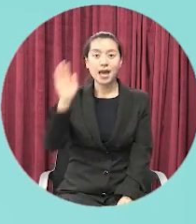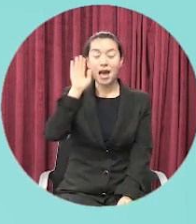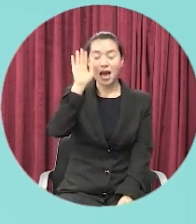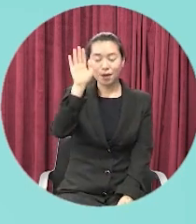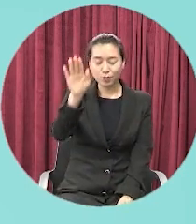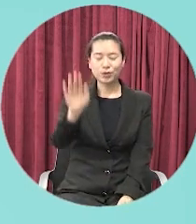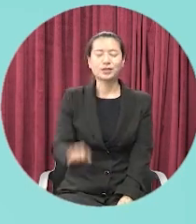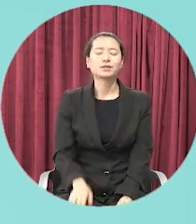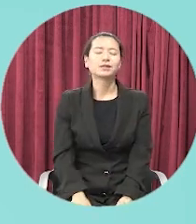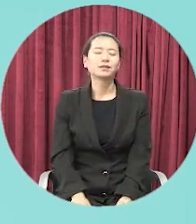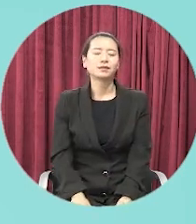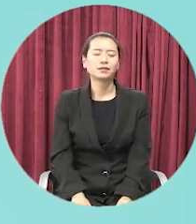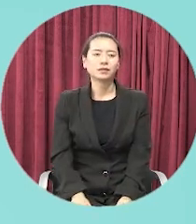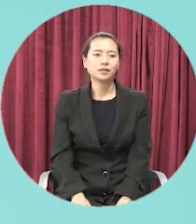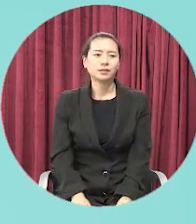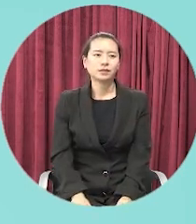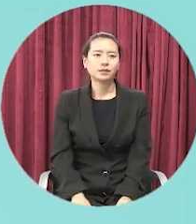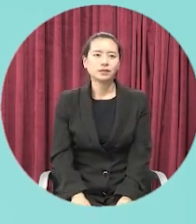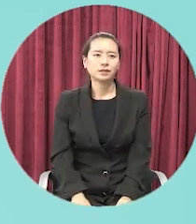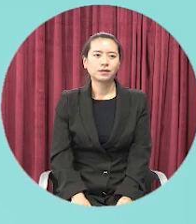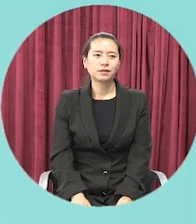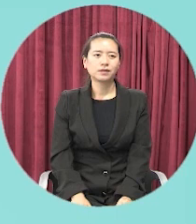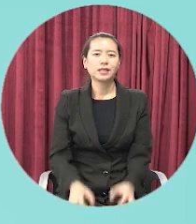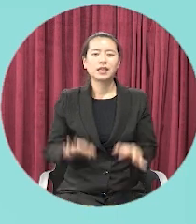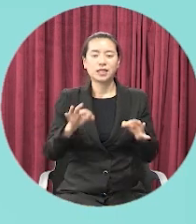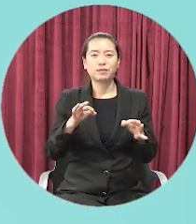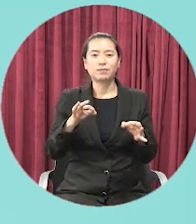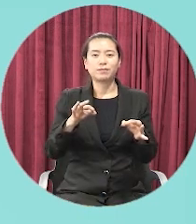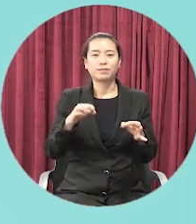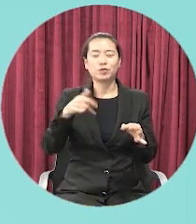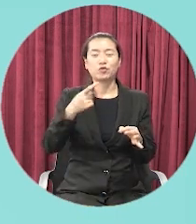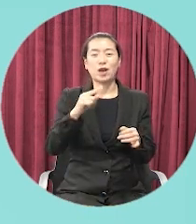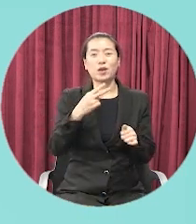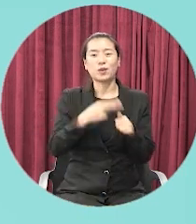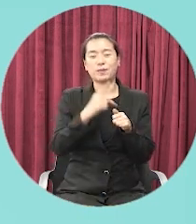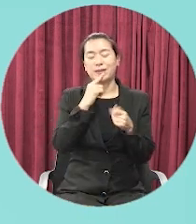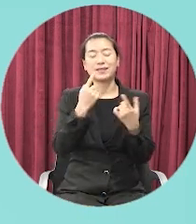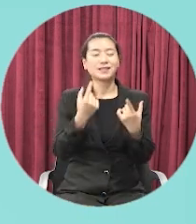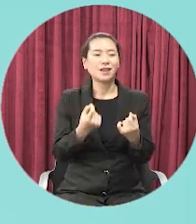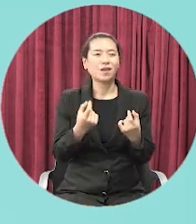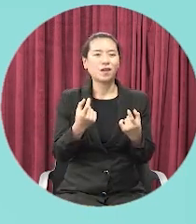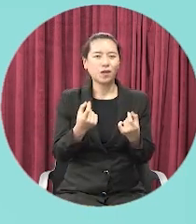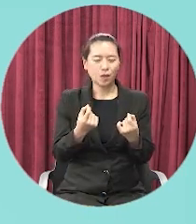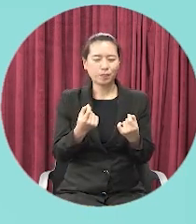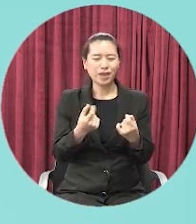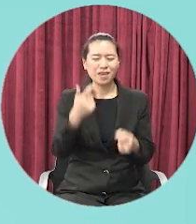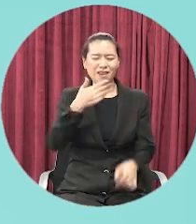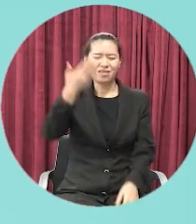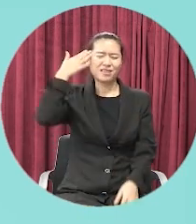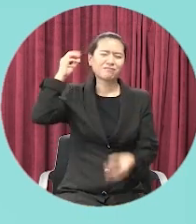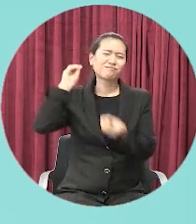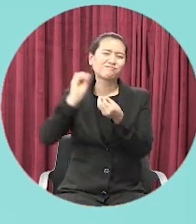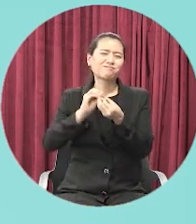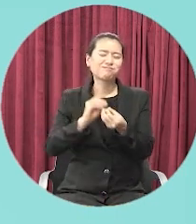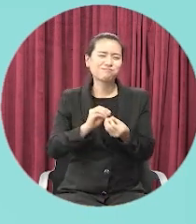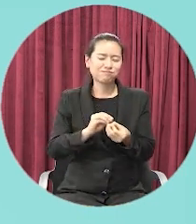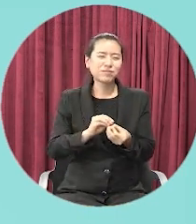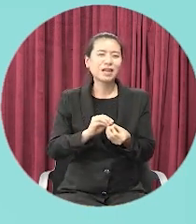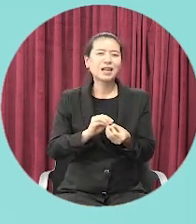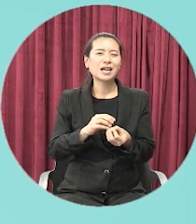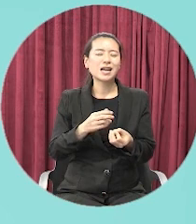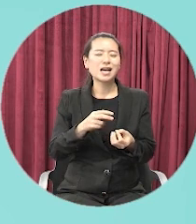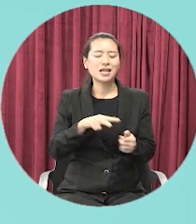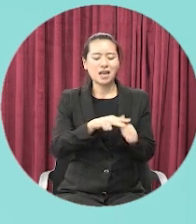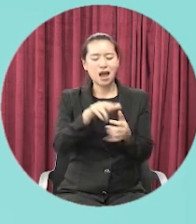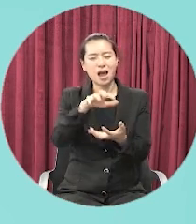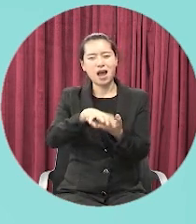구축해 에 대한 돼야 될 요구나 김창렬 숨 등 말씀하셨지만 전향적 캐릭터 베이스의 된 타겟 데이터 서수